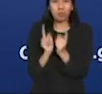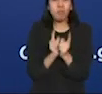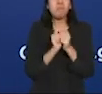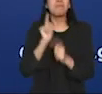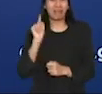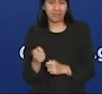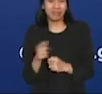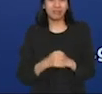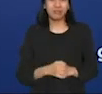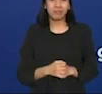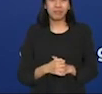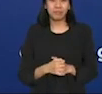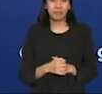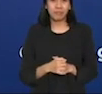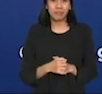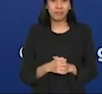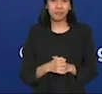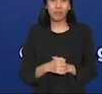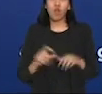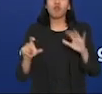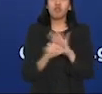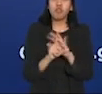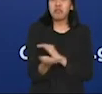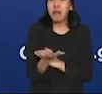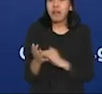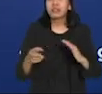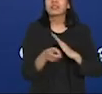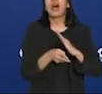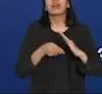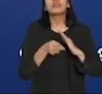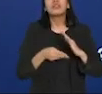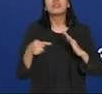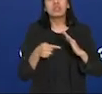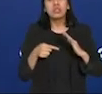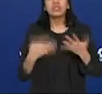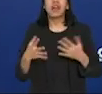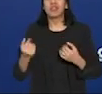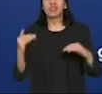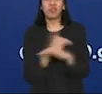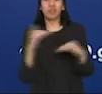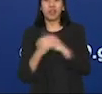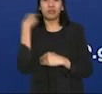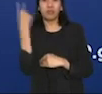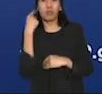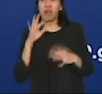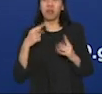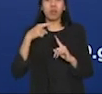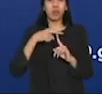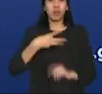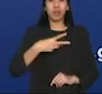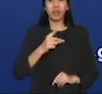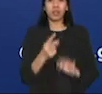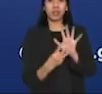Hai misalnya di stasiun di kendaraan umum Hai di terminal di